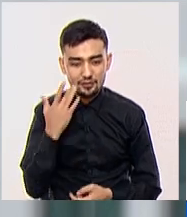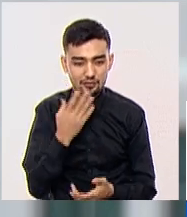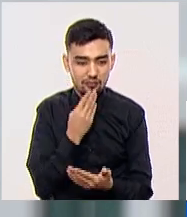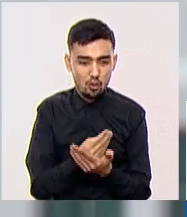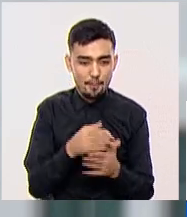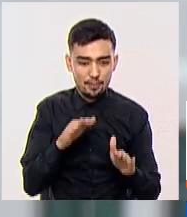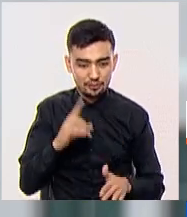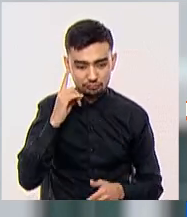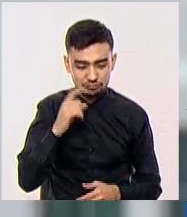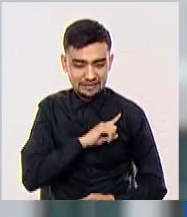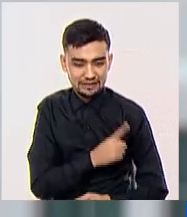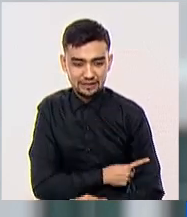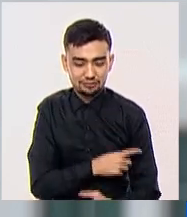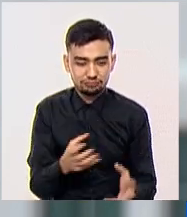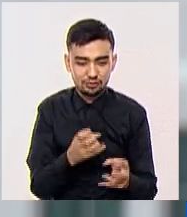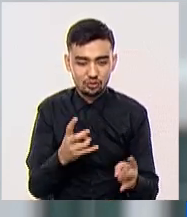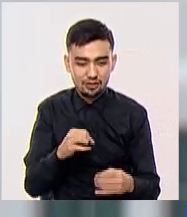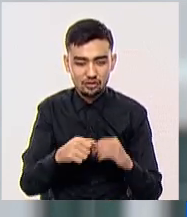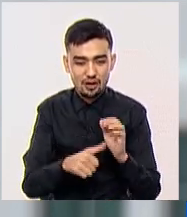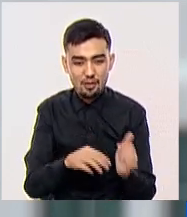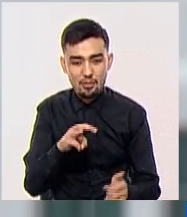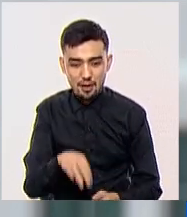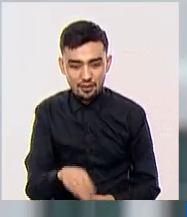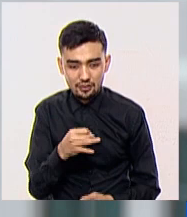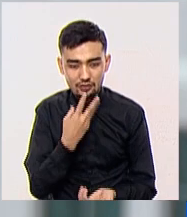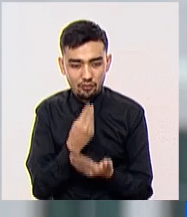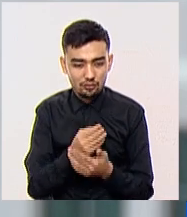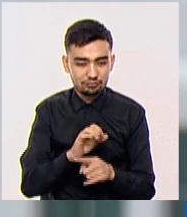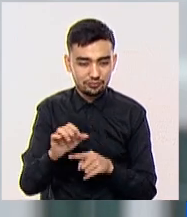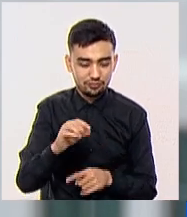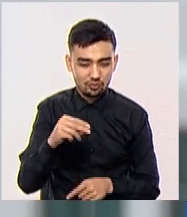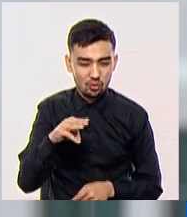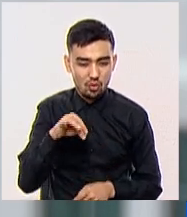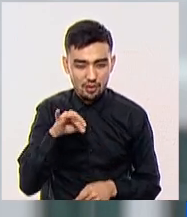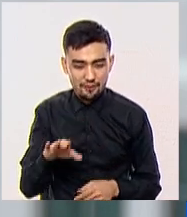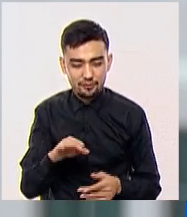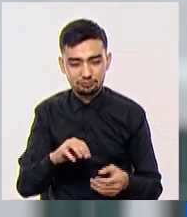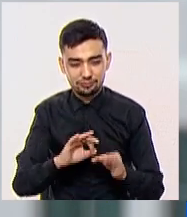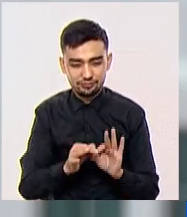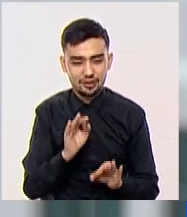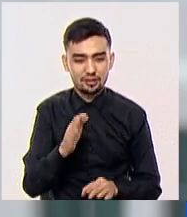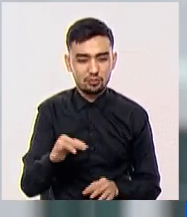свою политическую силу. 16 марта в своем послании Токаев подробно